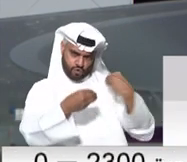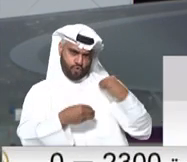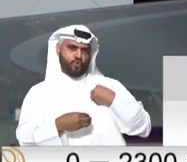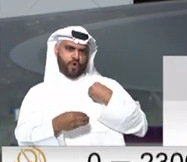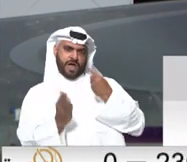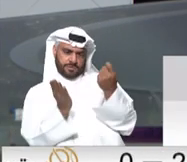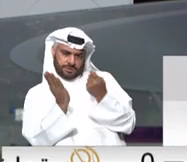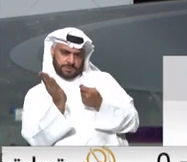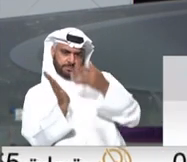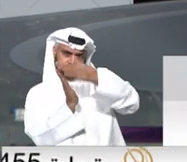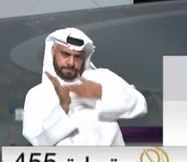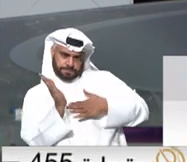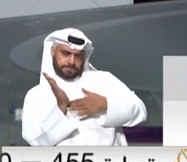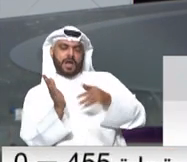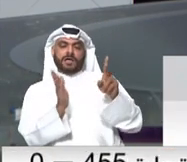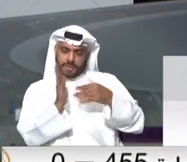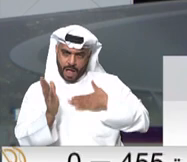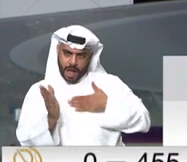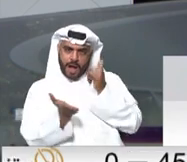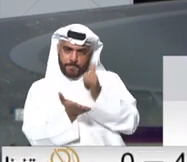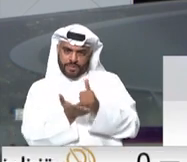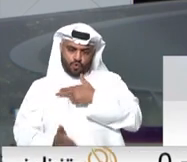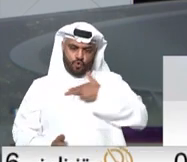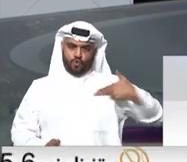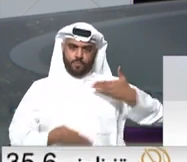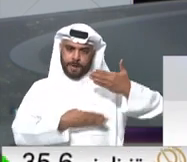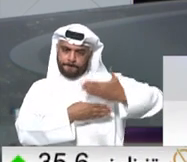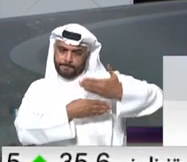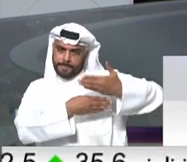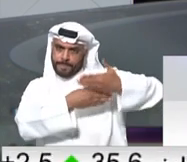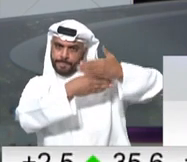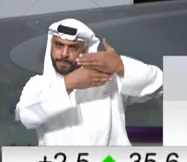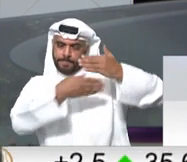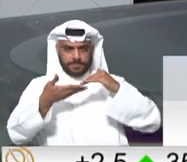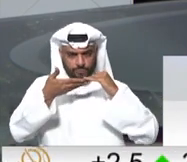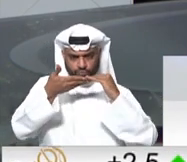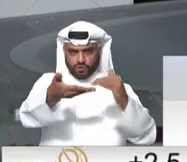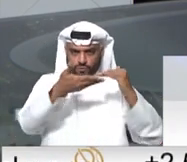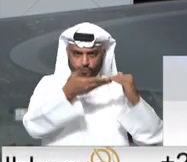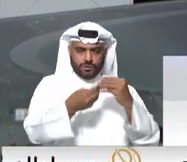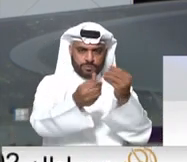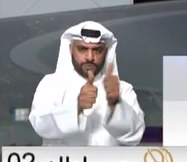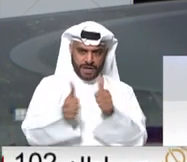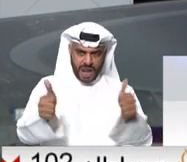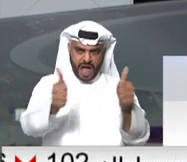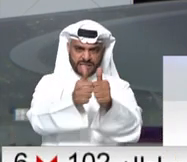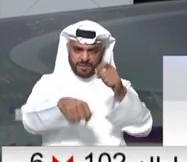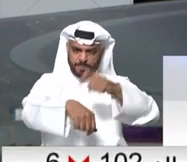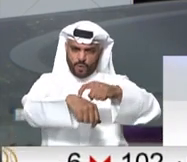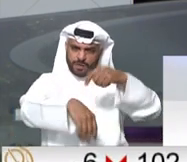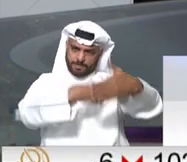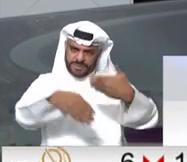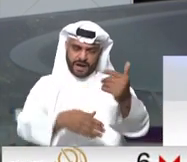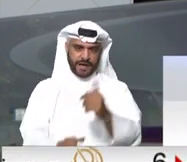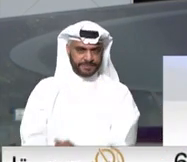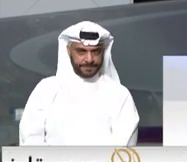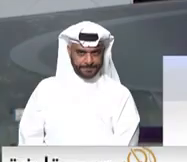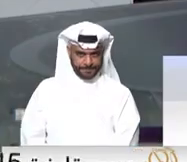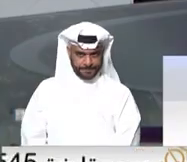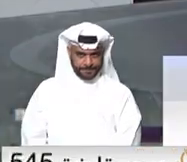وذلك في إطار برنامج إعادة إيواء المتضررين وتقديم المساعدة للأسر في أقرب وقت ممكن.